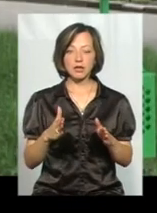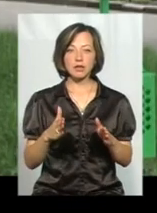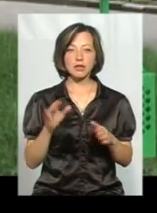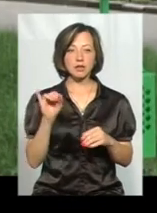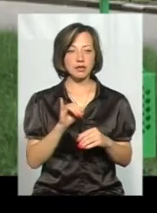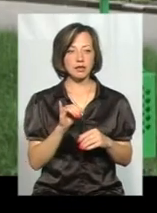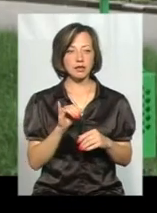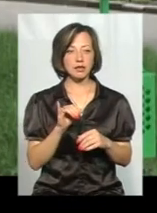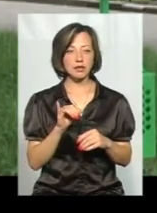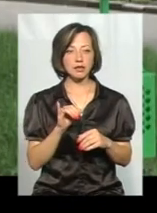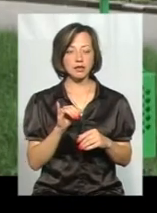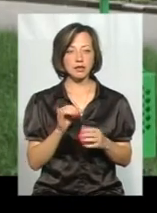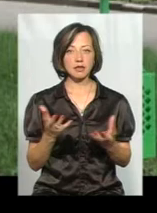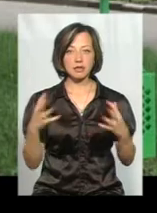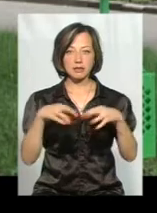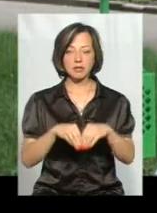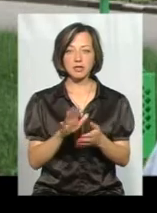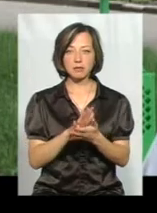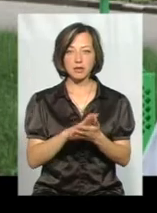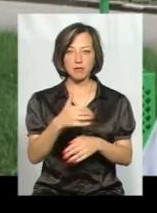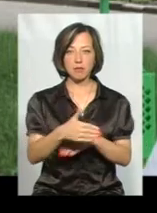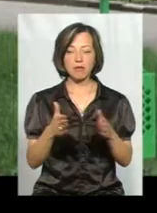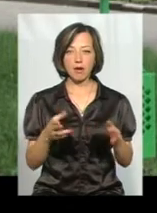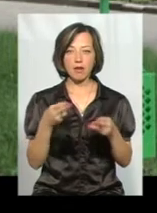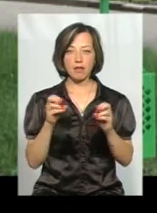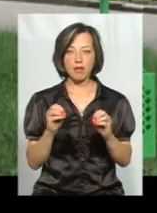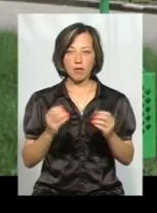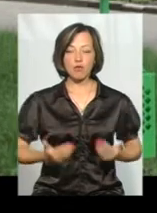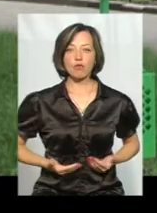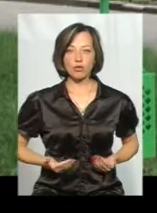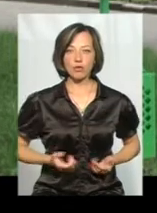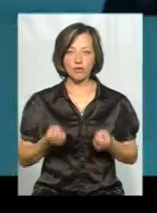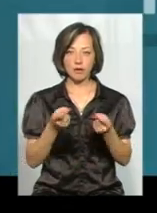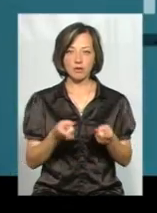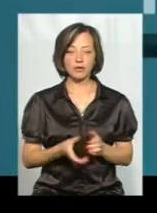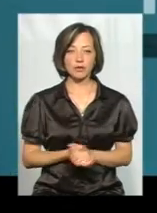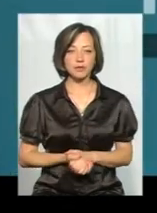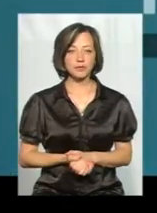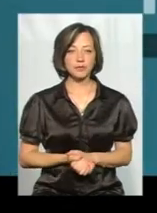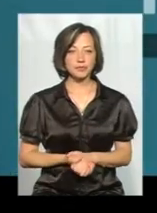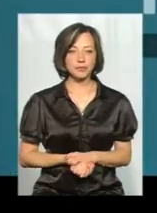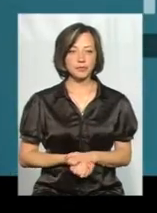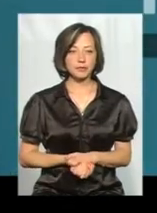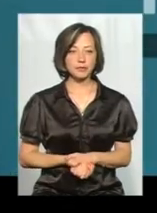в спільний сміттєвий бак, де побутові відходи викидаються.